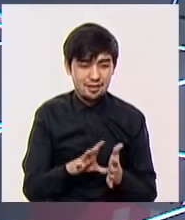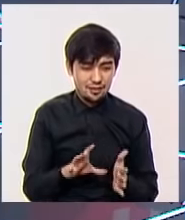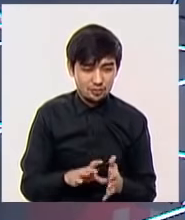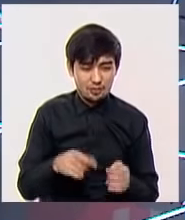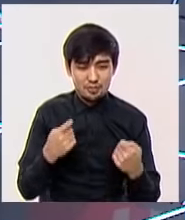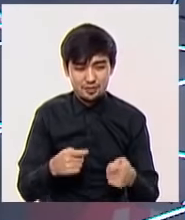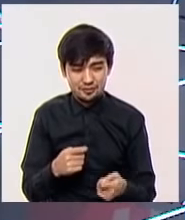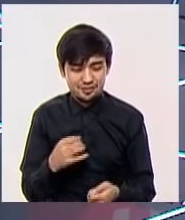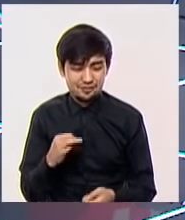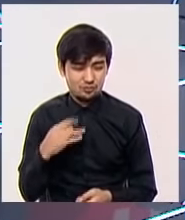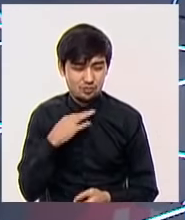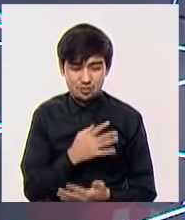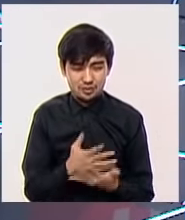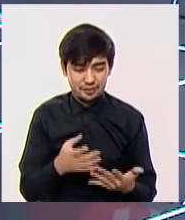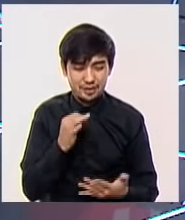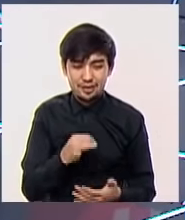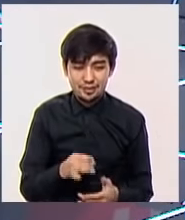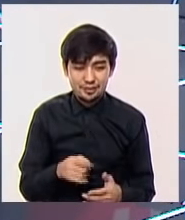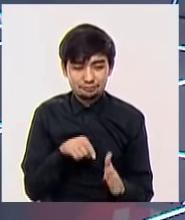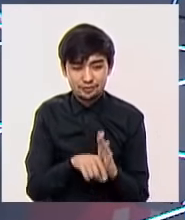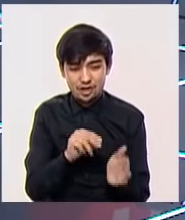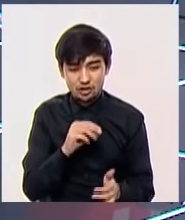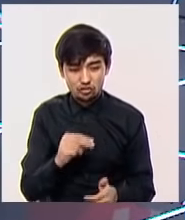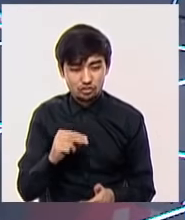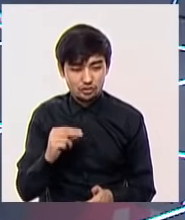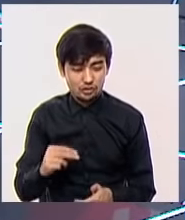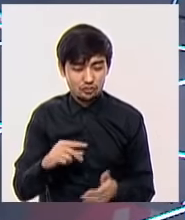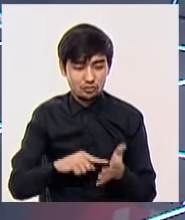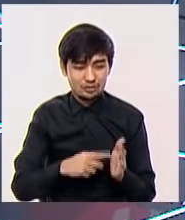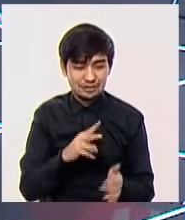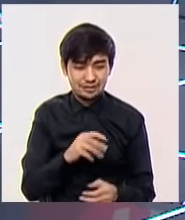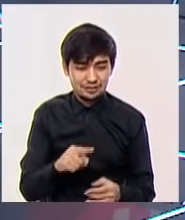продавец и многое другое заходите на этих точек окей z